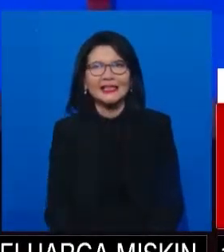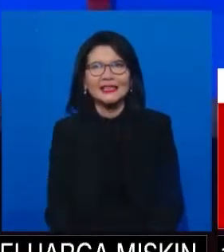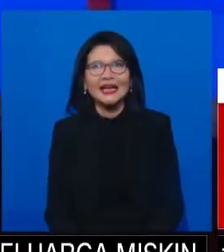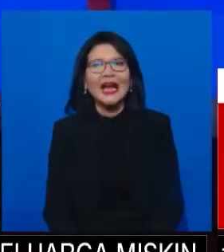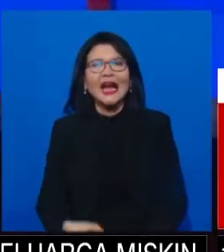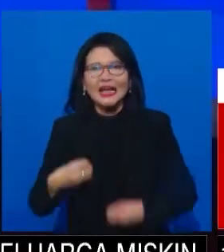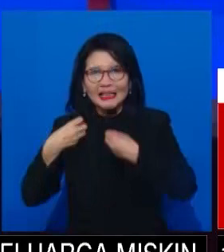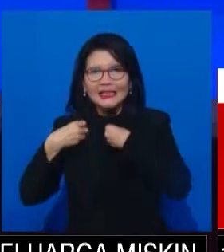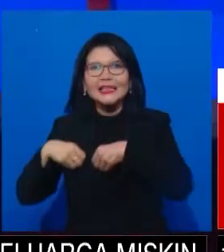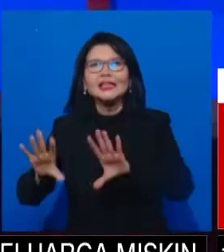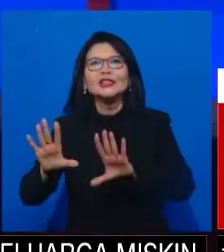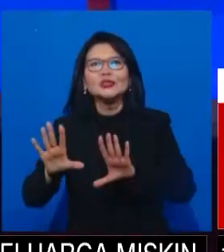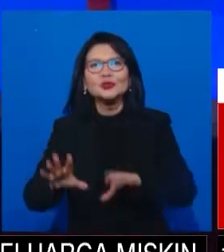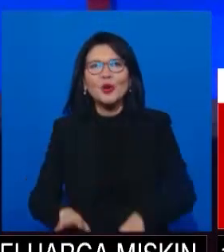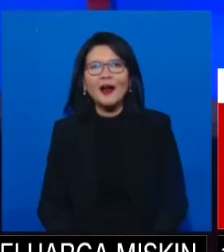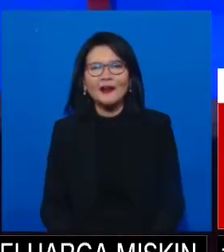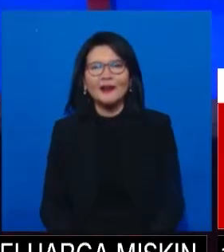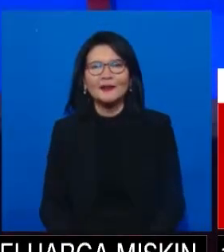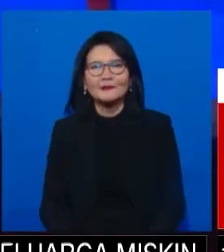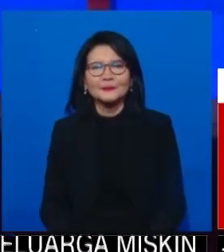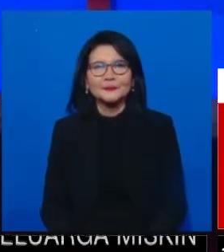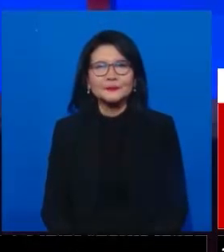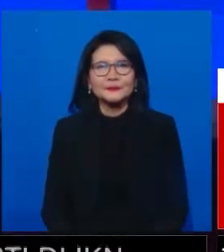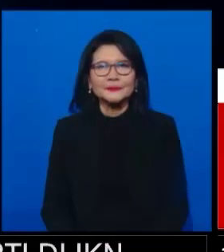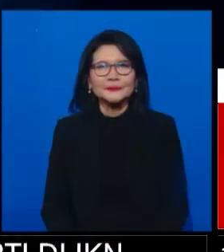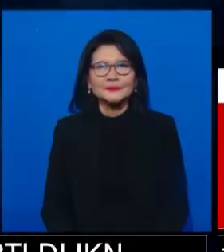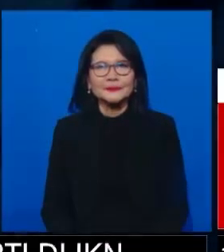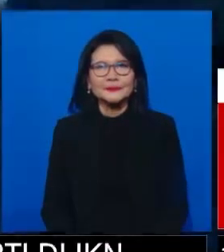tapi dicari banget sama orang.